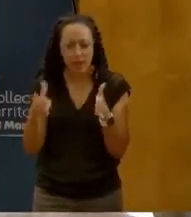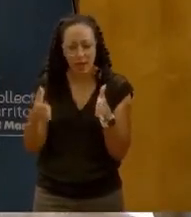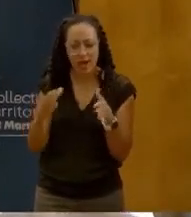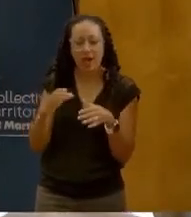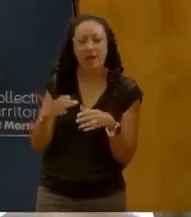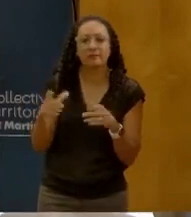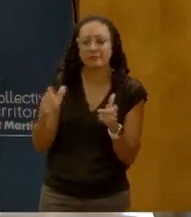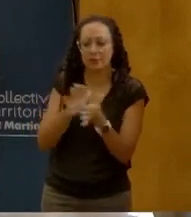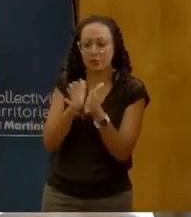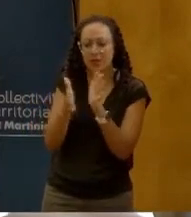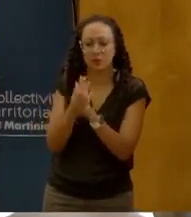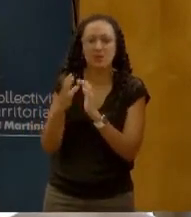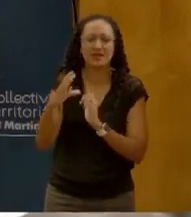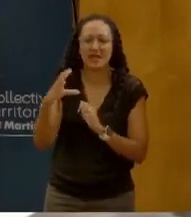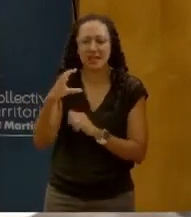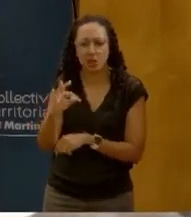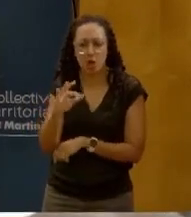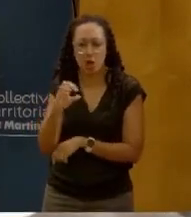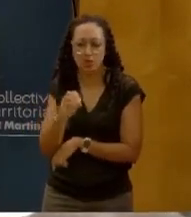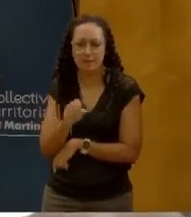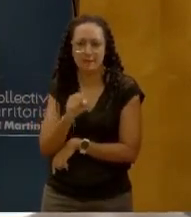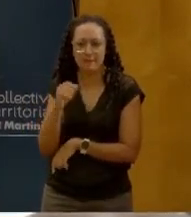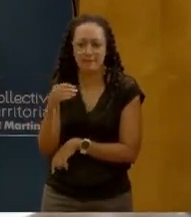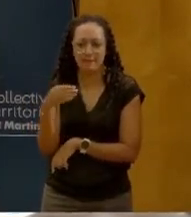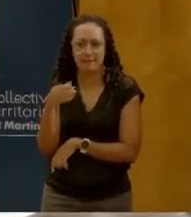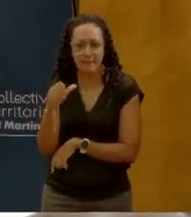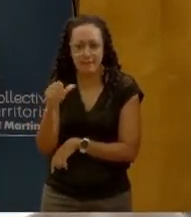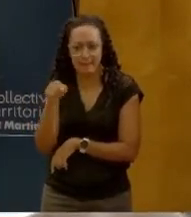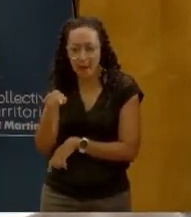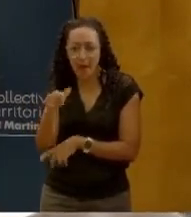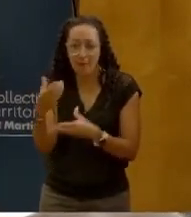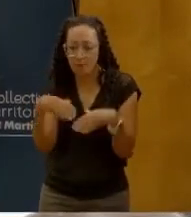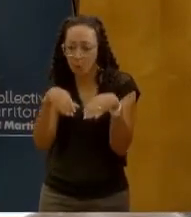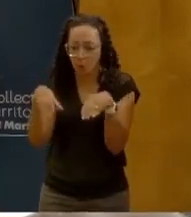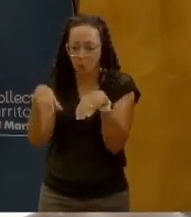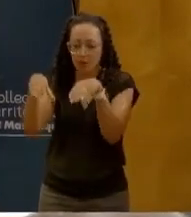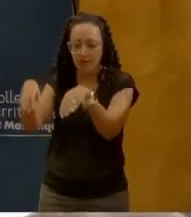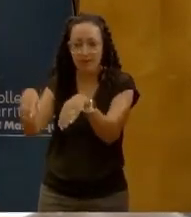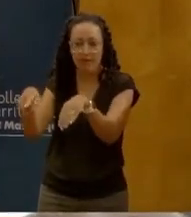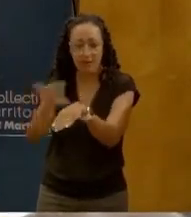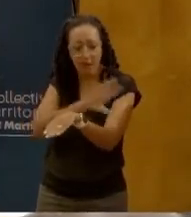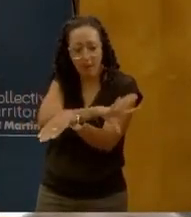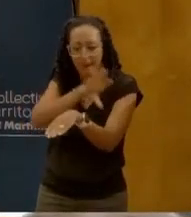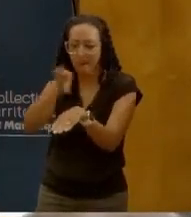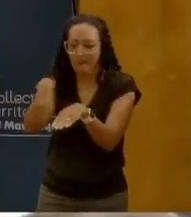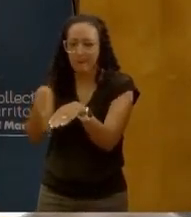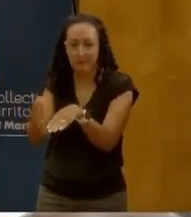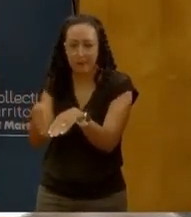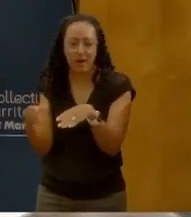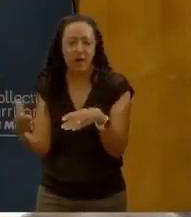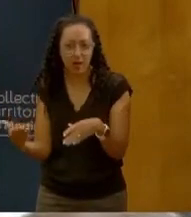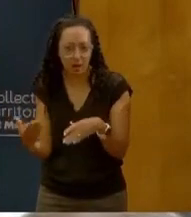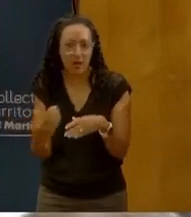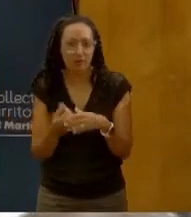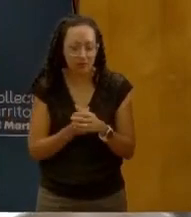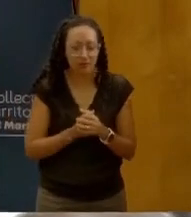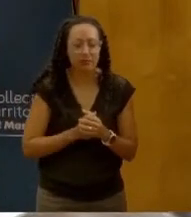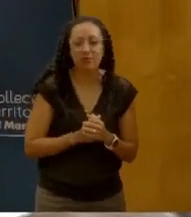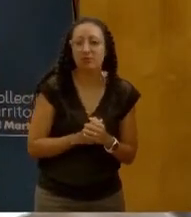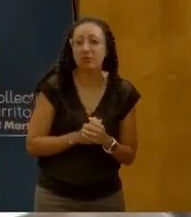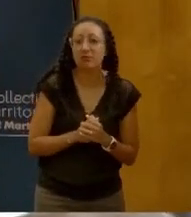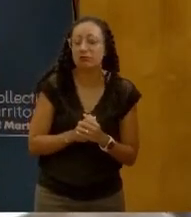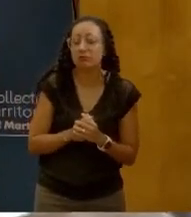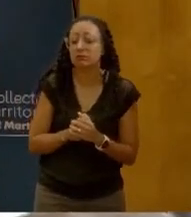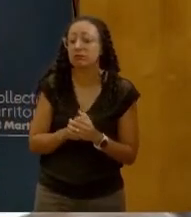CETESMA a été relogé dans les modulaires que nous avions construits sur le plateau de Bellevue pour mettre le lycée de transit du lycée Gelcher pour les